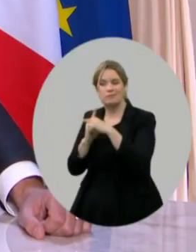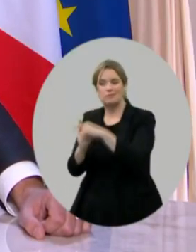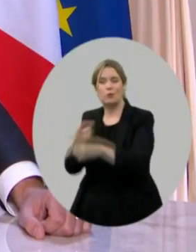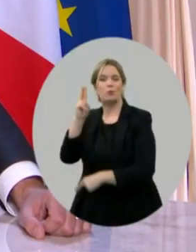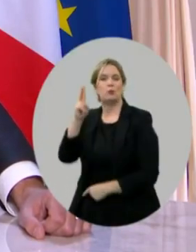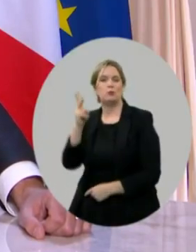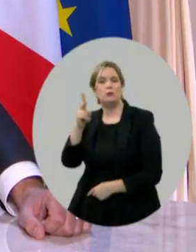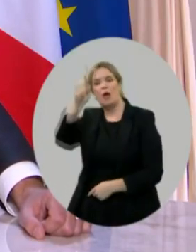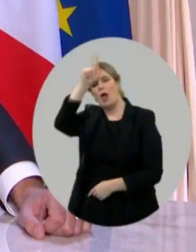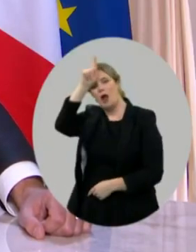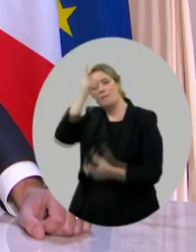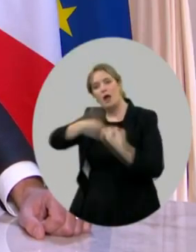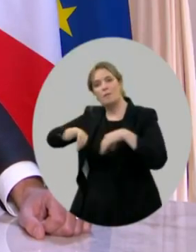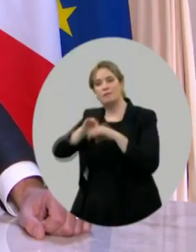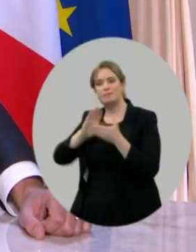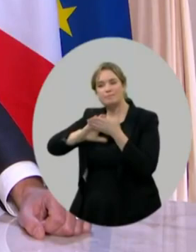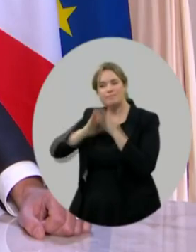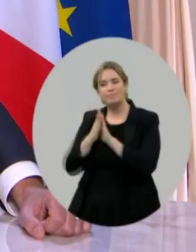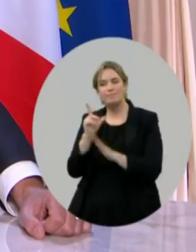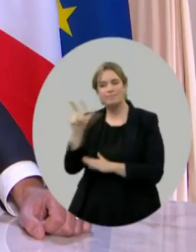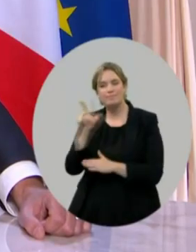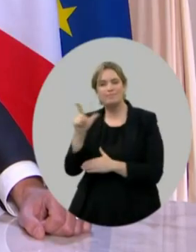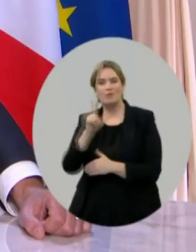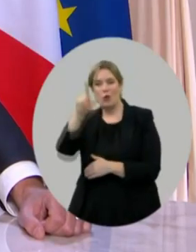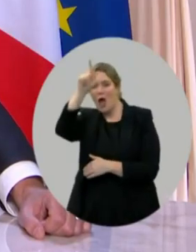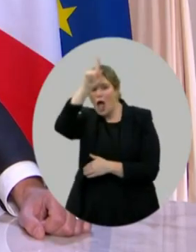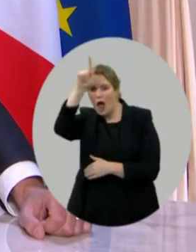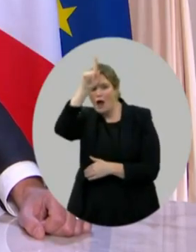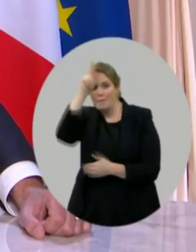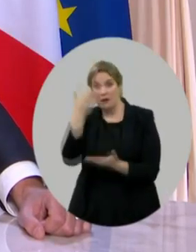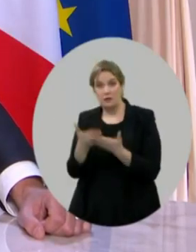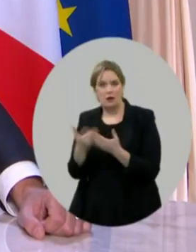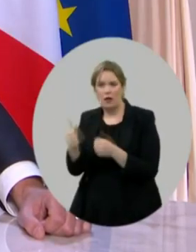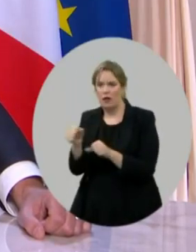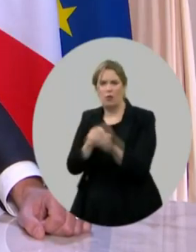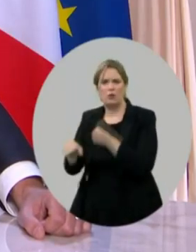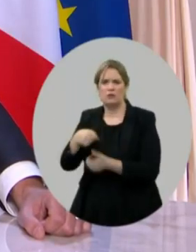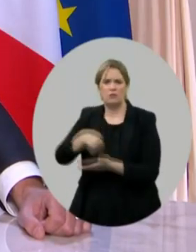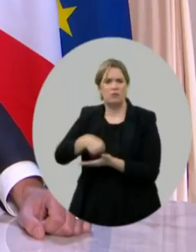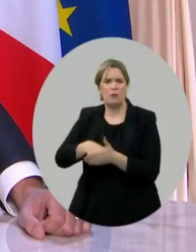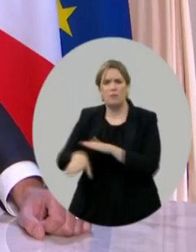colloque intime avec nos amis allemands est la condition